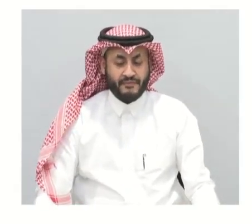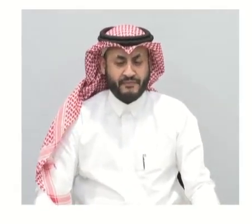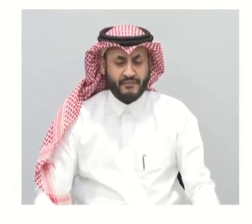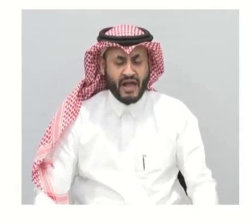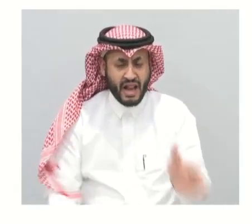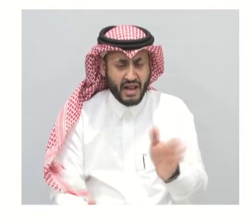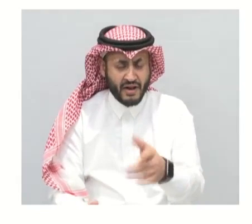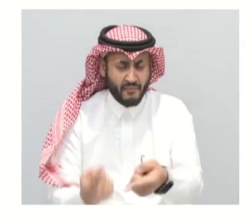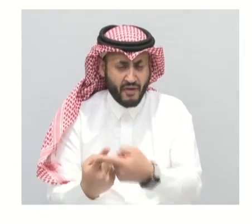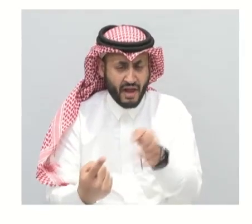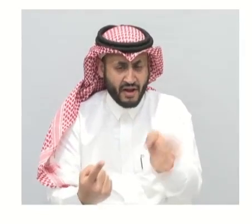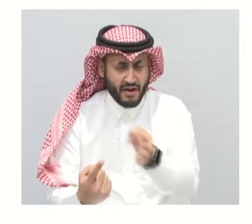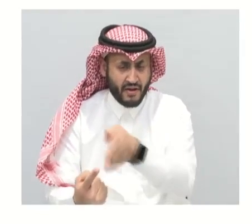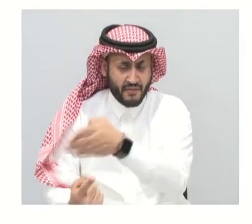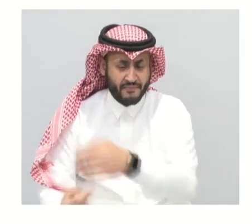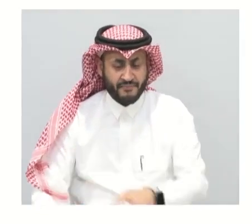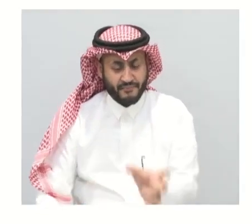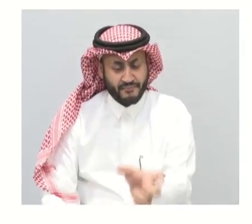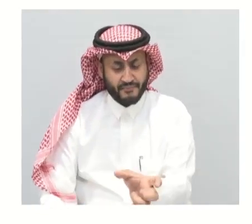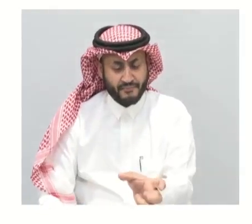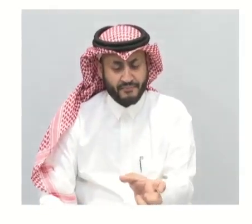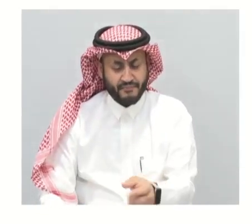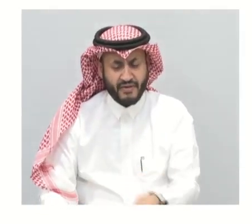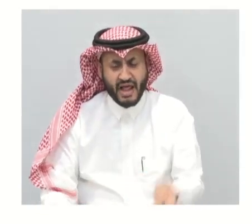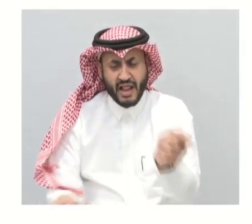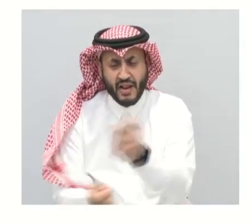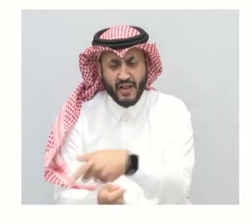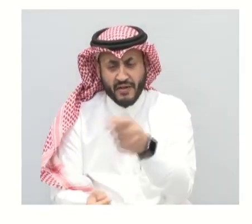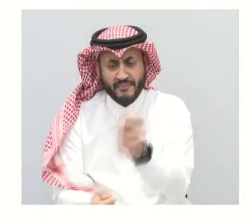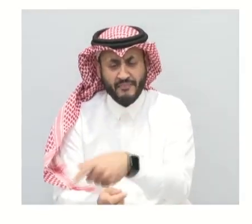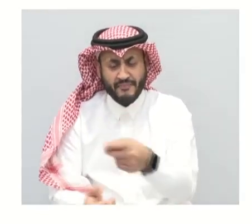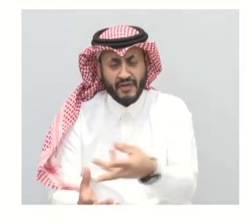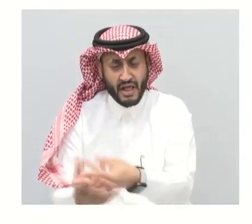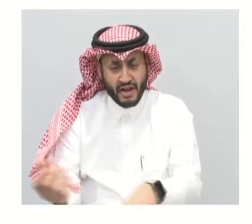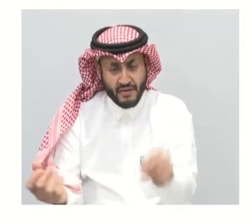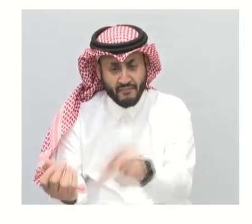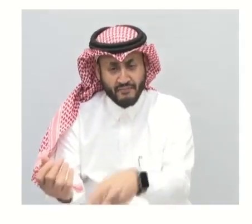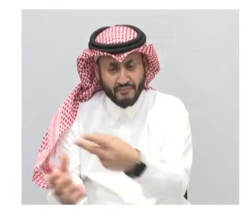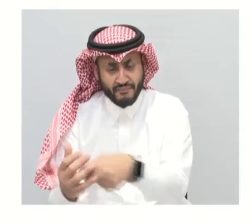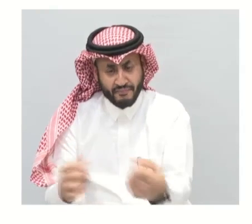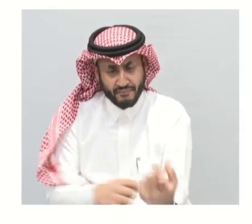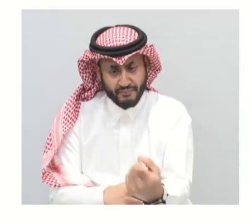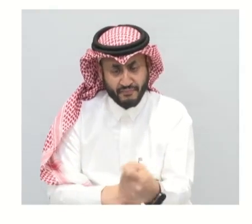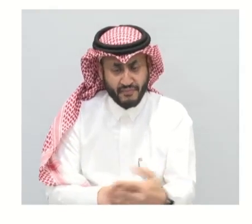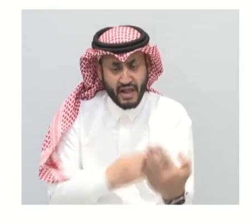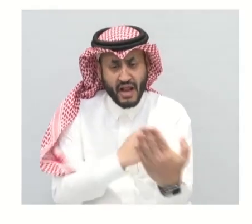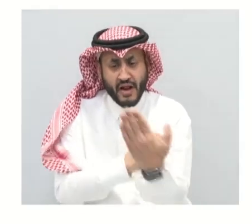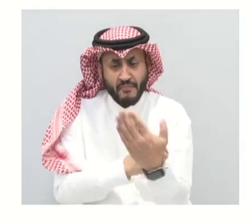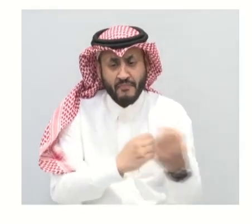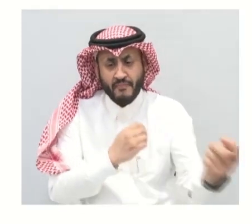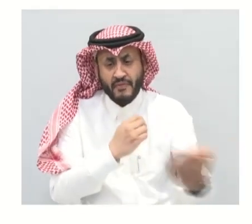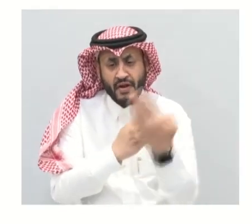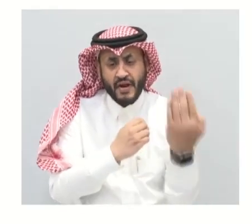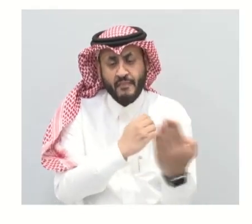من طرائق فراغ التسميد والدوره الزراعيه ومصدات الرياح